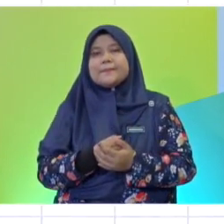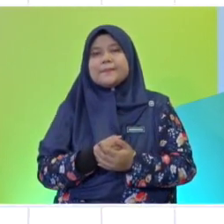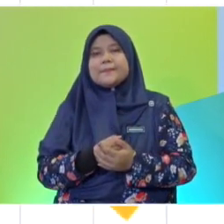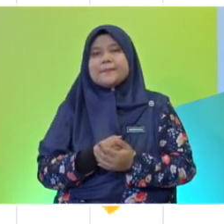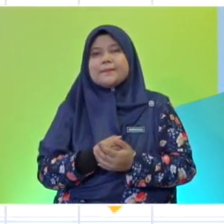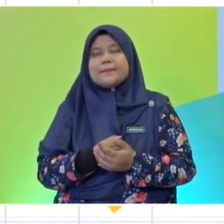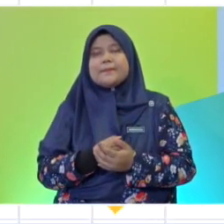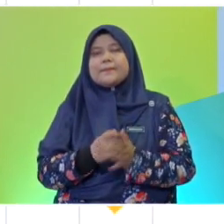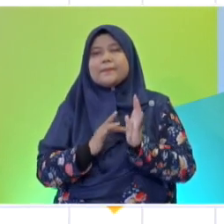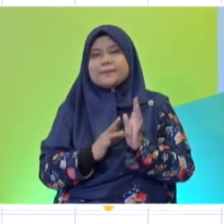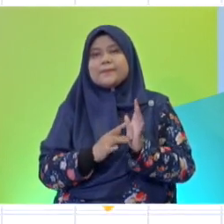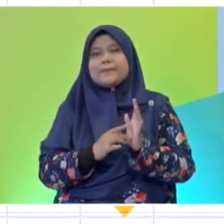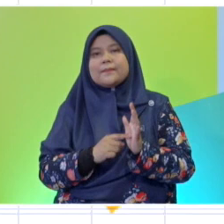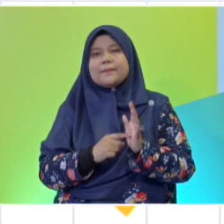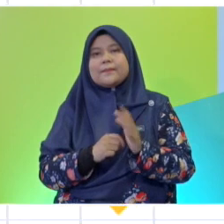boleh